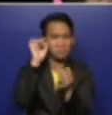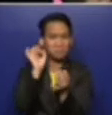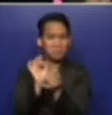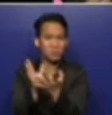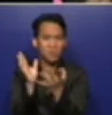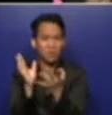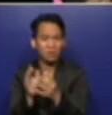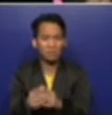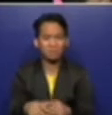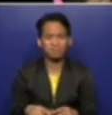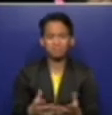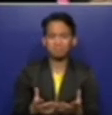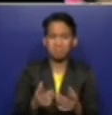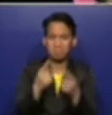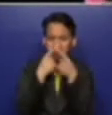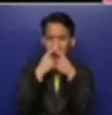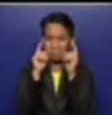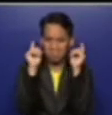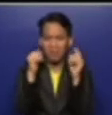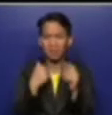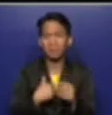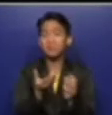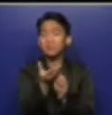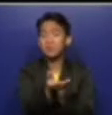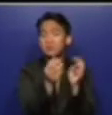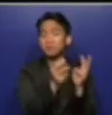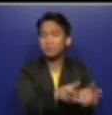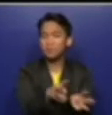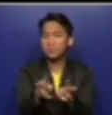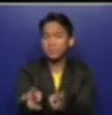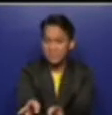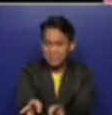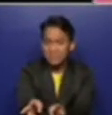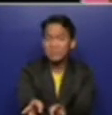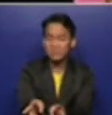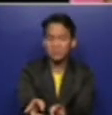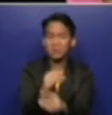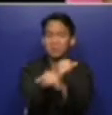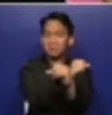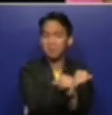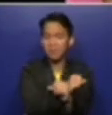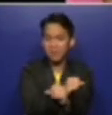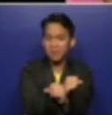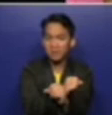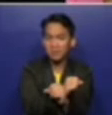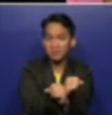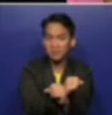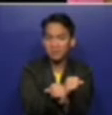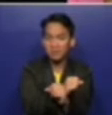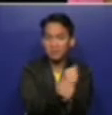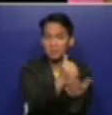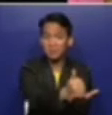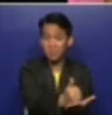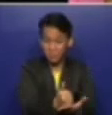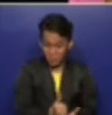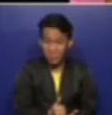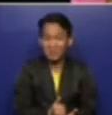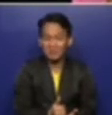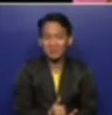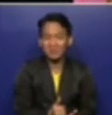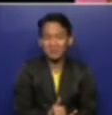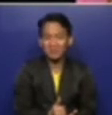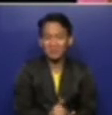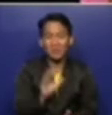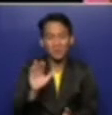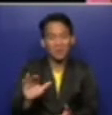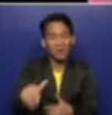านมีแนวทางมีมาตรการที่จะยับยั้งที่จะดำเนินการในการป้องกันสิทธิเสรี